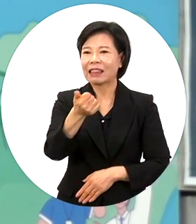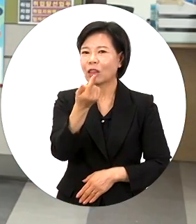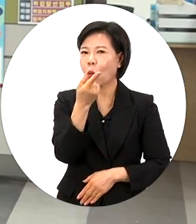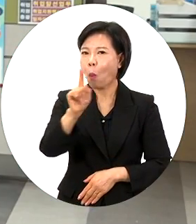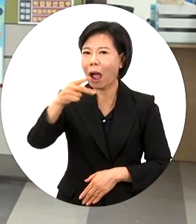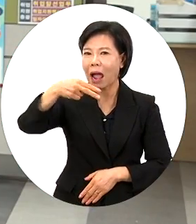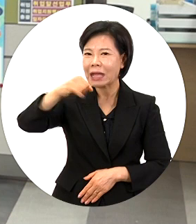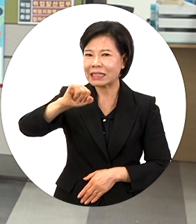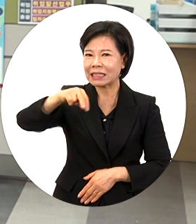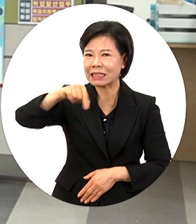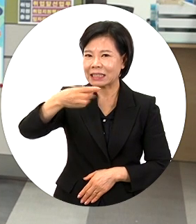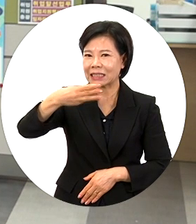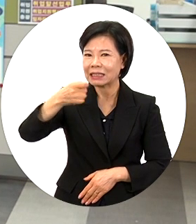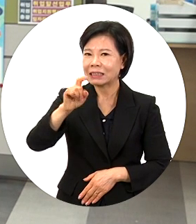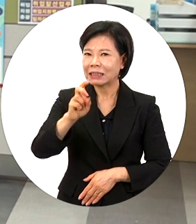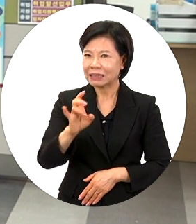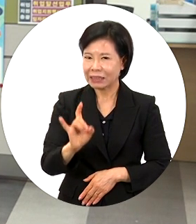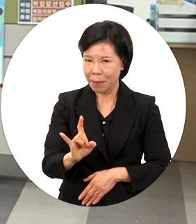산업체인 한화시스템과